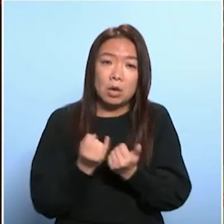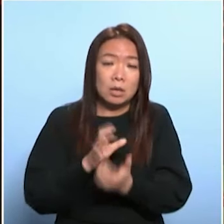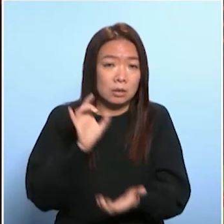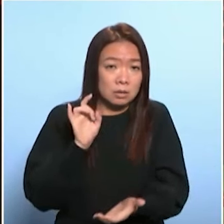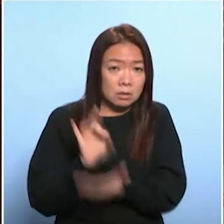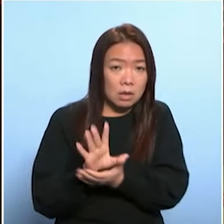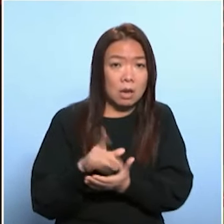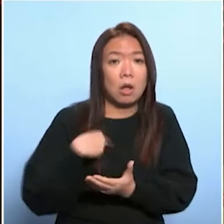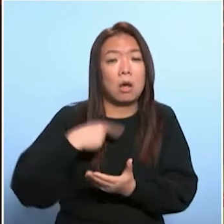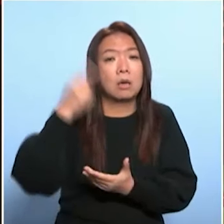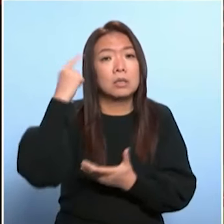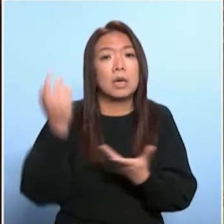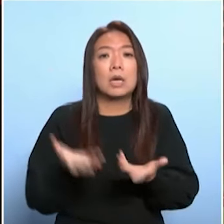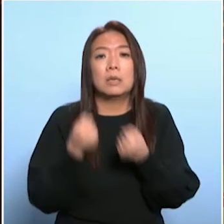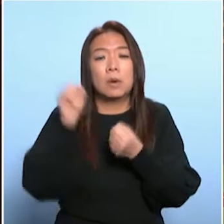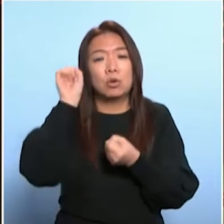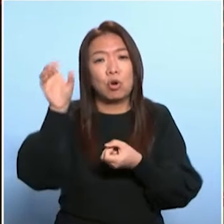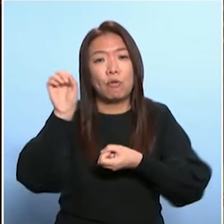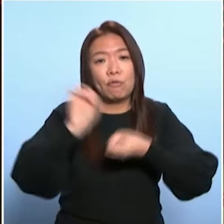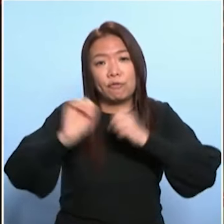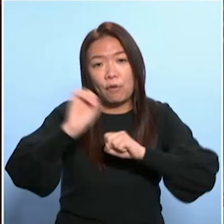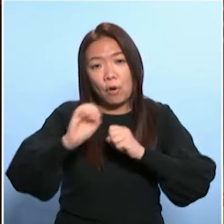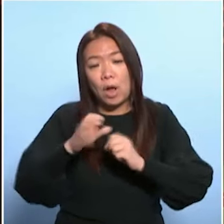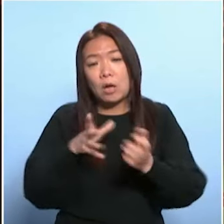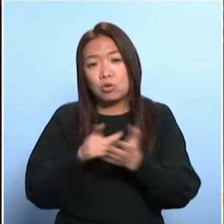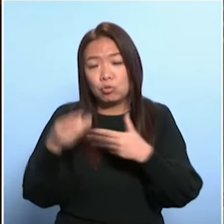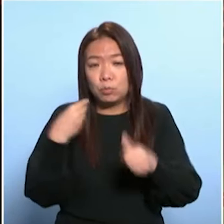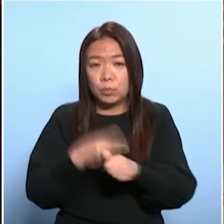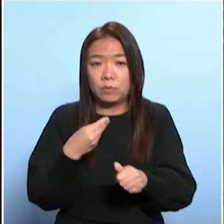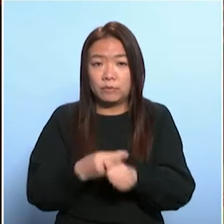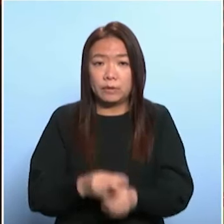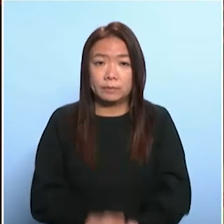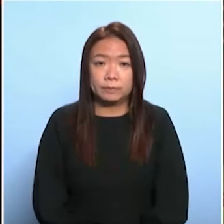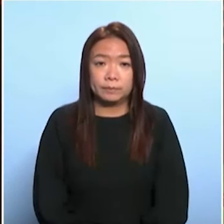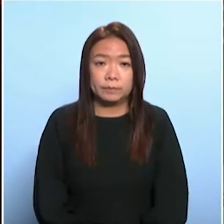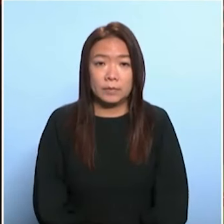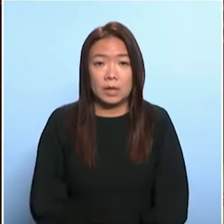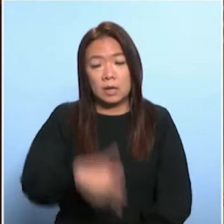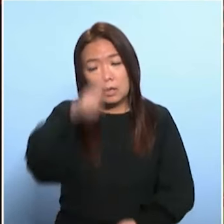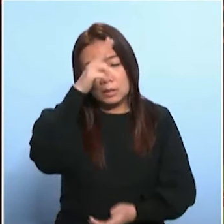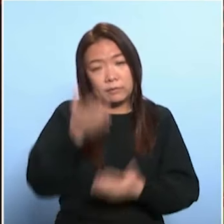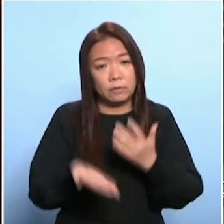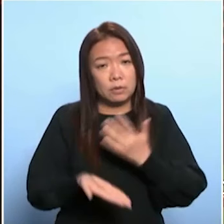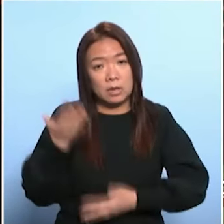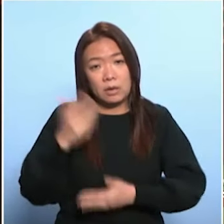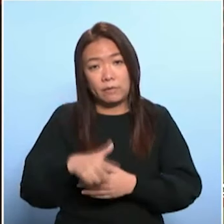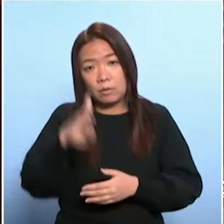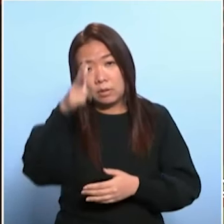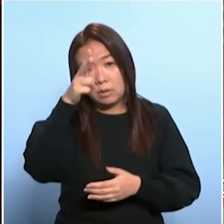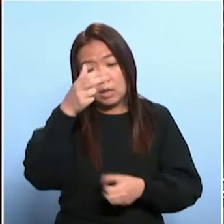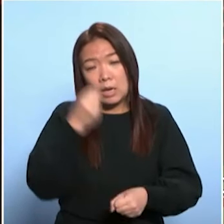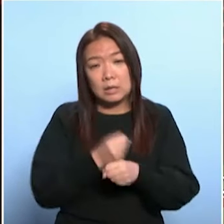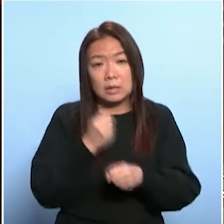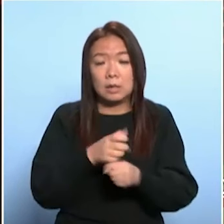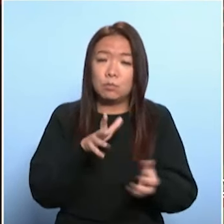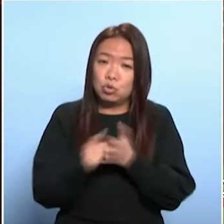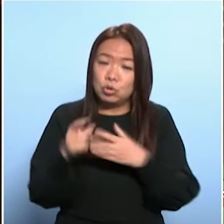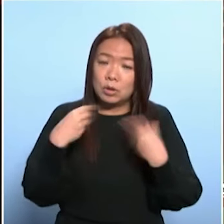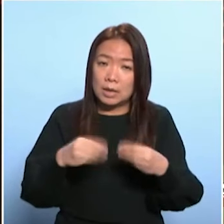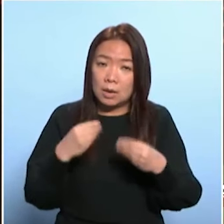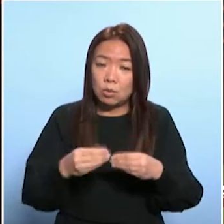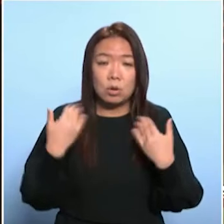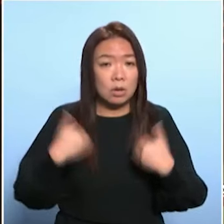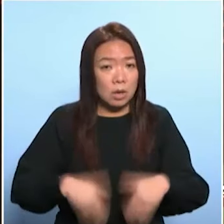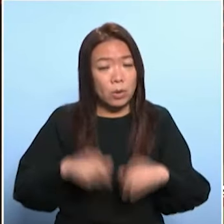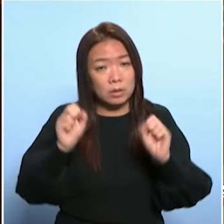地接受創科的專科培訓。政府應該提升職業專才教育的地位和認受